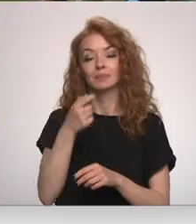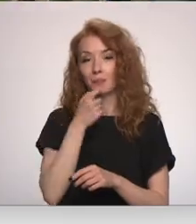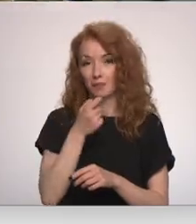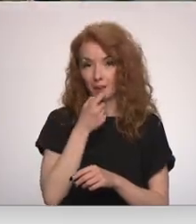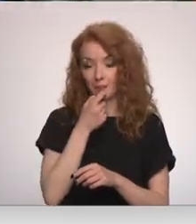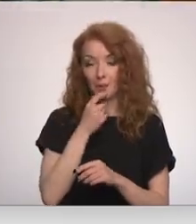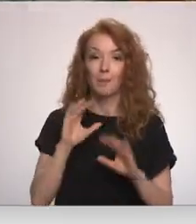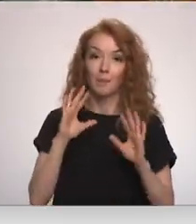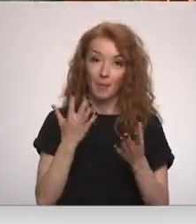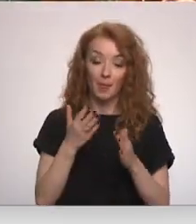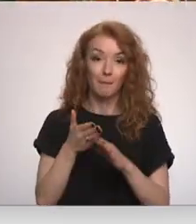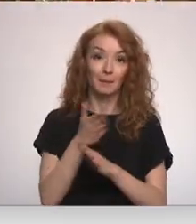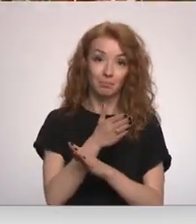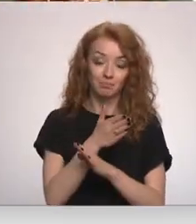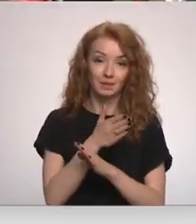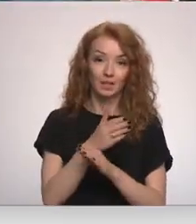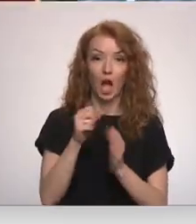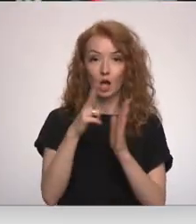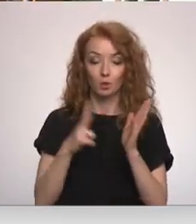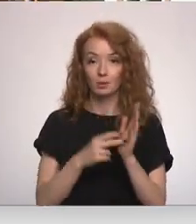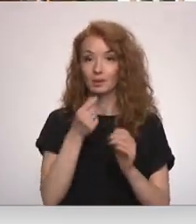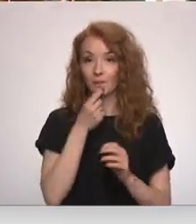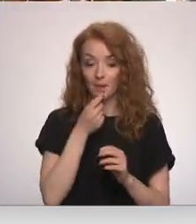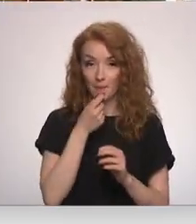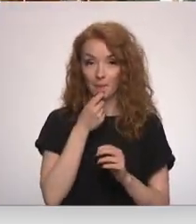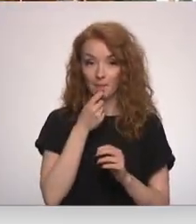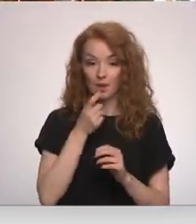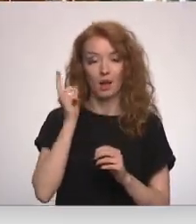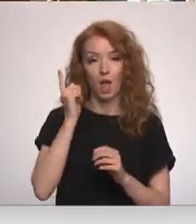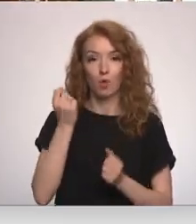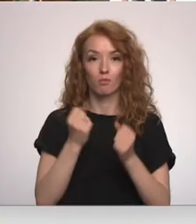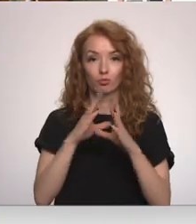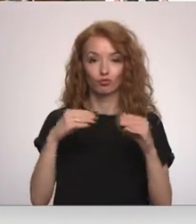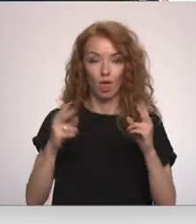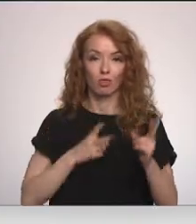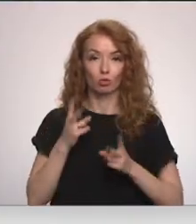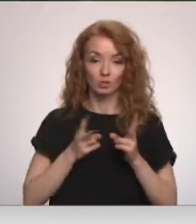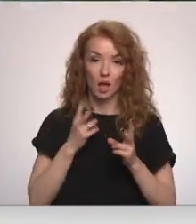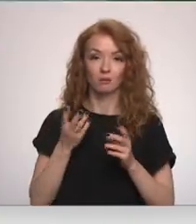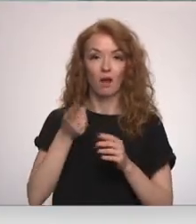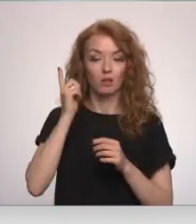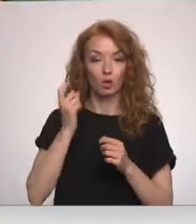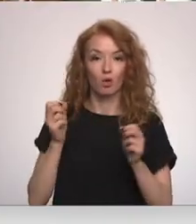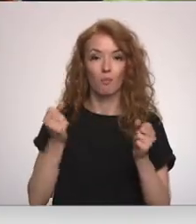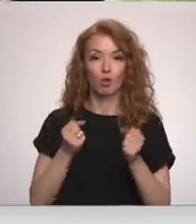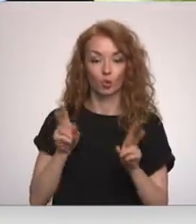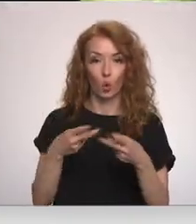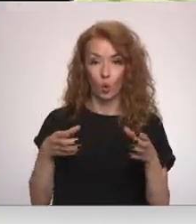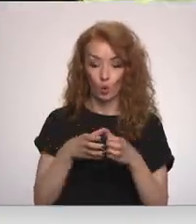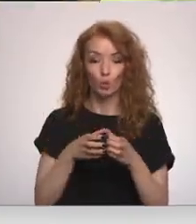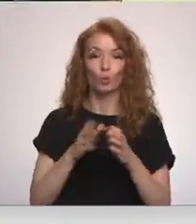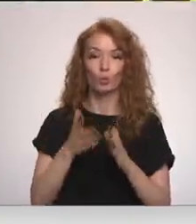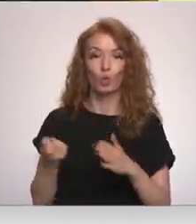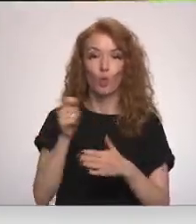septembrim. Savukārt īsi pirms tam, 18. septembrī, retro spēkratu entuziasti kopā ar Antīko automobīļu klubu vienosies